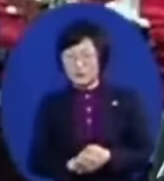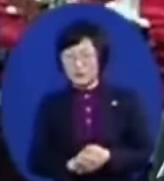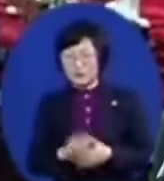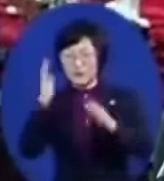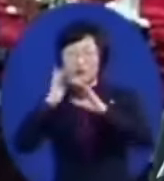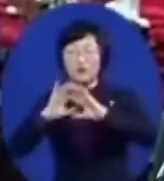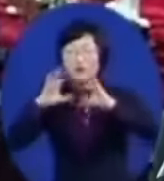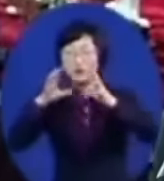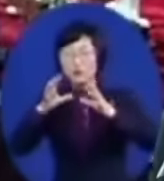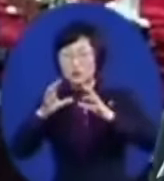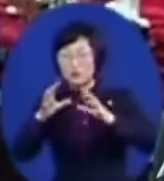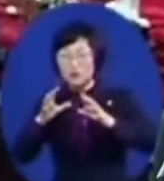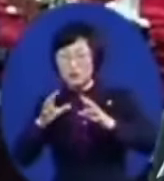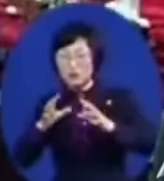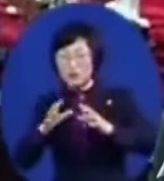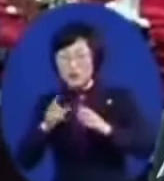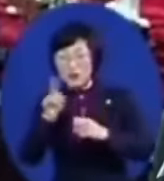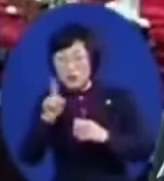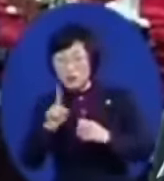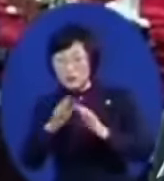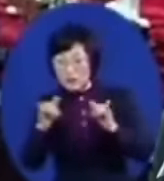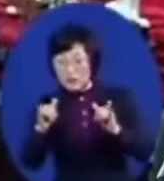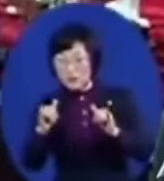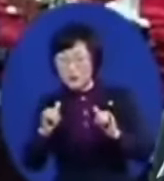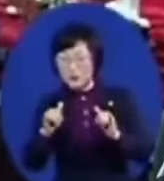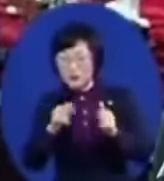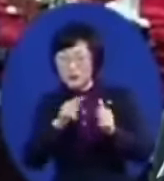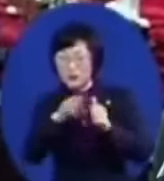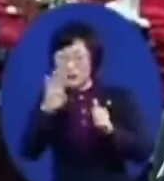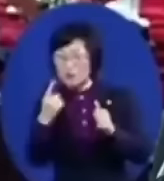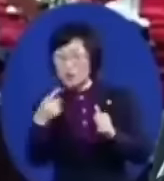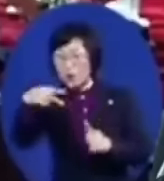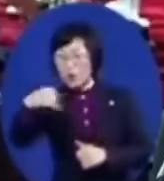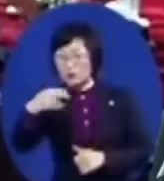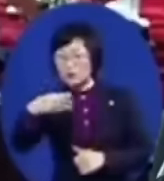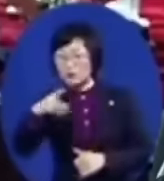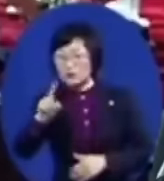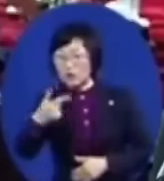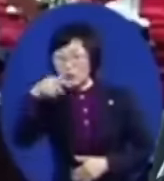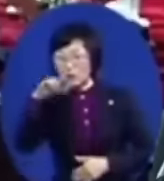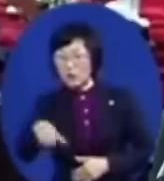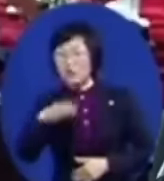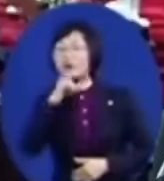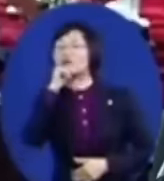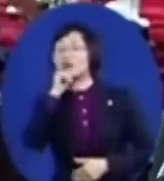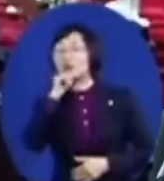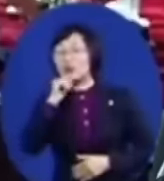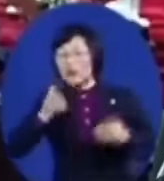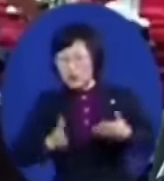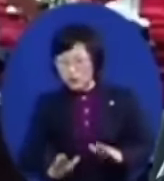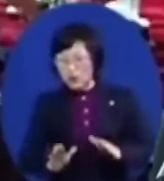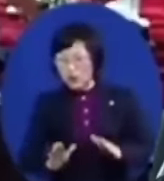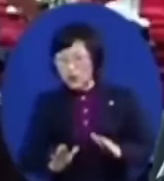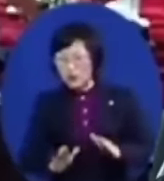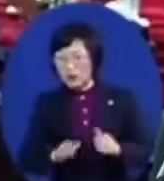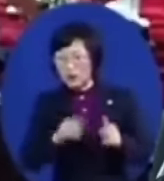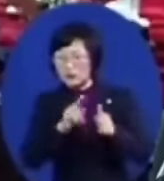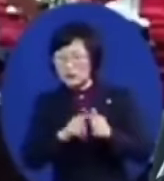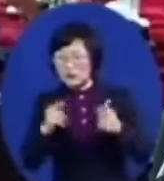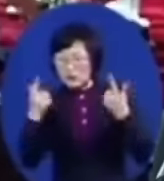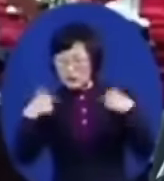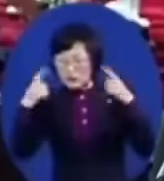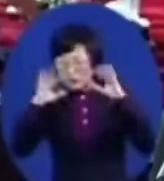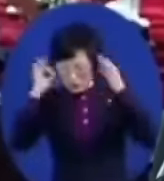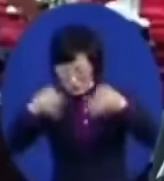1912년 보스턴의 한 가난한 집에서 태어난 소년이 있었습니다. 그는 교육도 제대로 받을 수가 없었지만 늘 비록 내가 가난하고